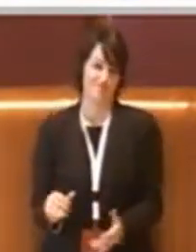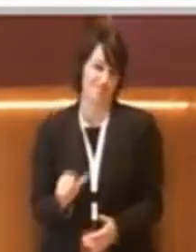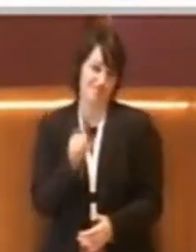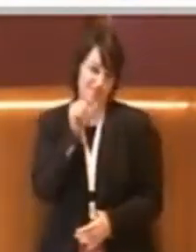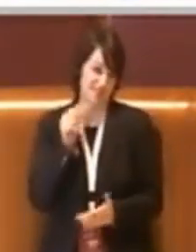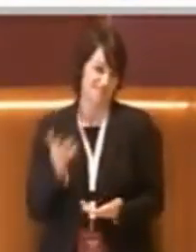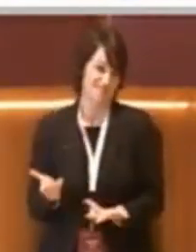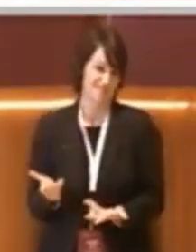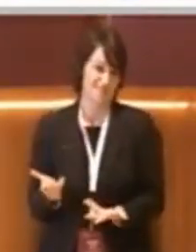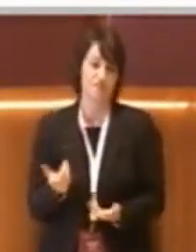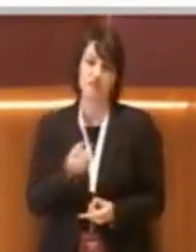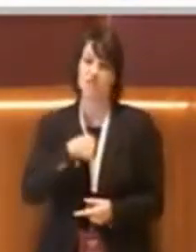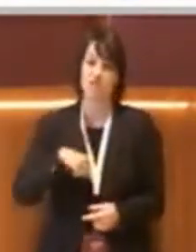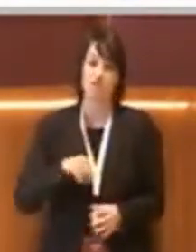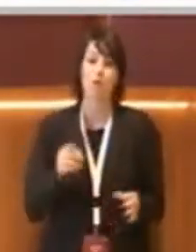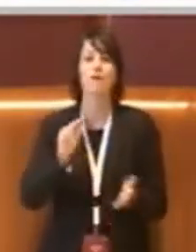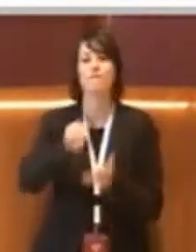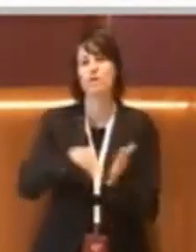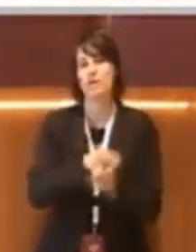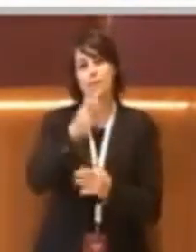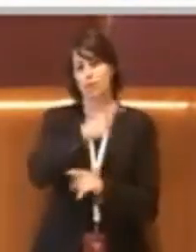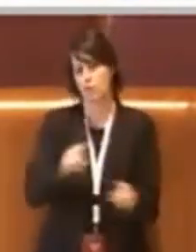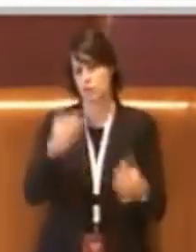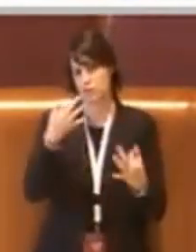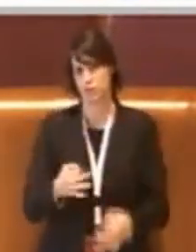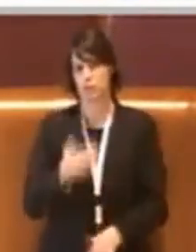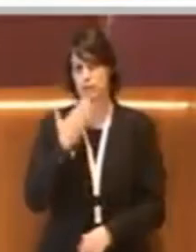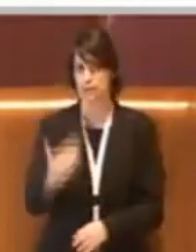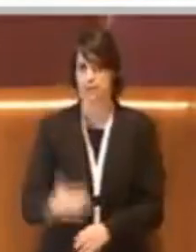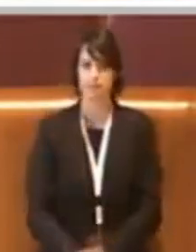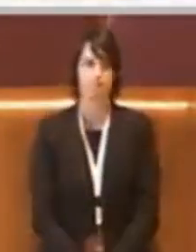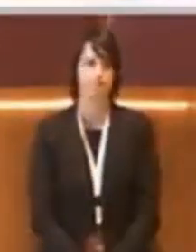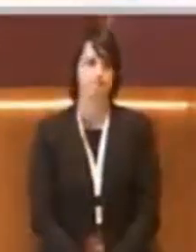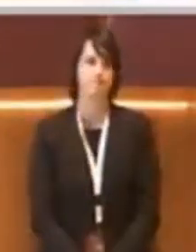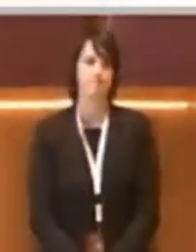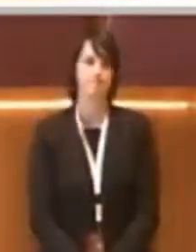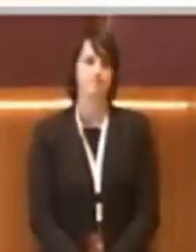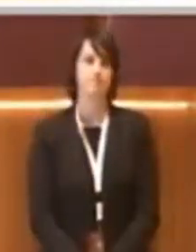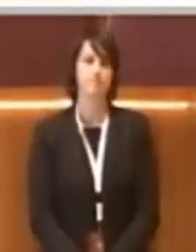senso negativo. Grazie. A lei non...